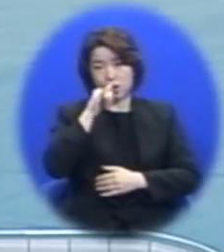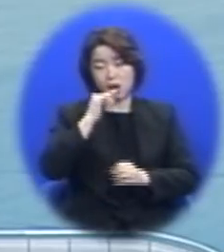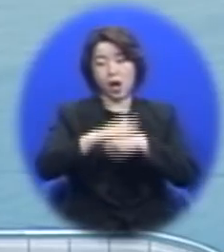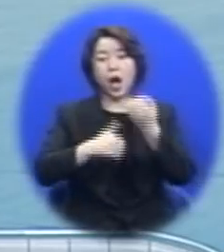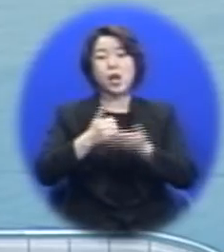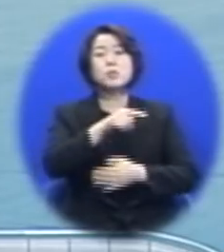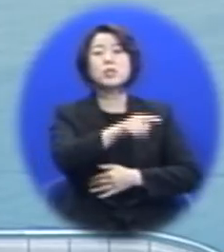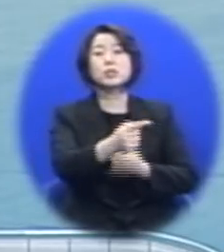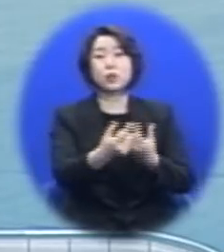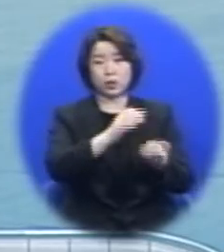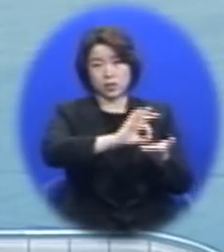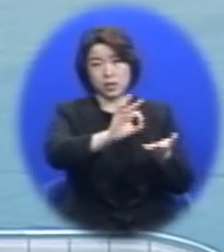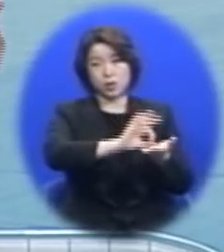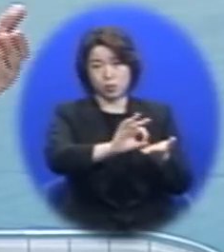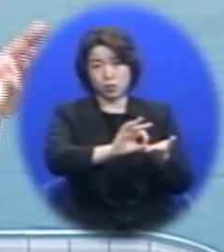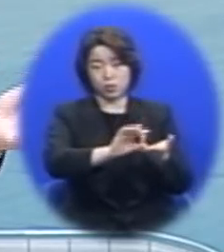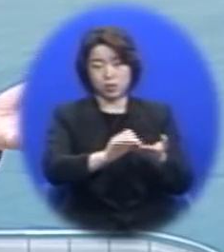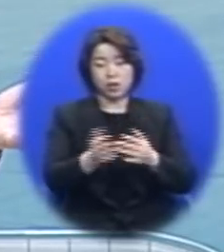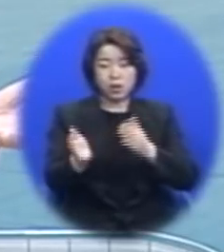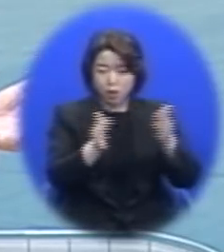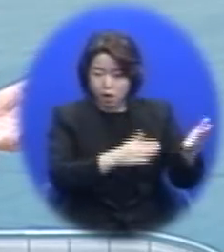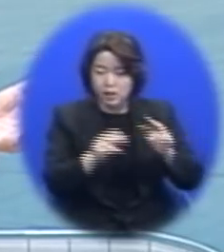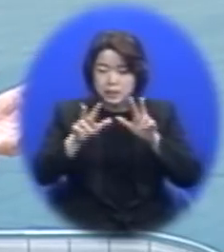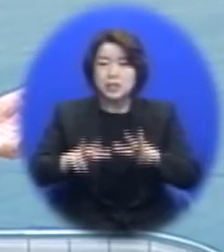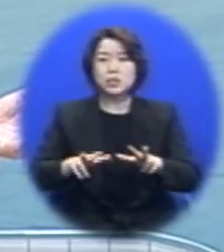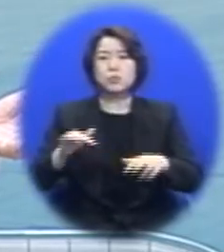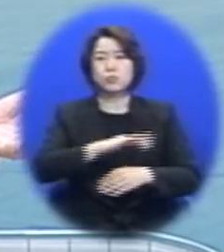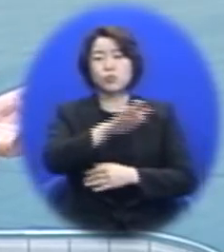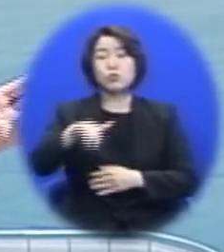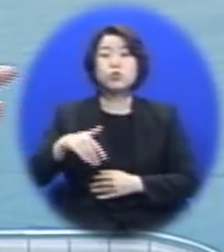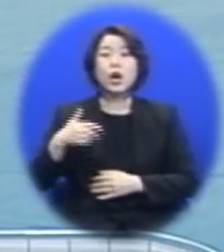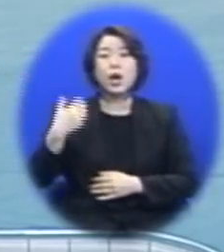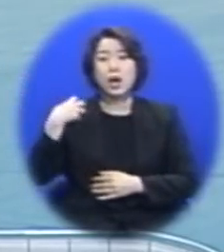쓰셨죠. 지금 시대는 누가 감당하죠?